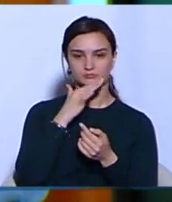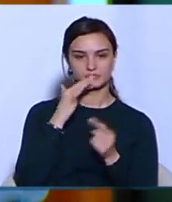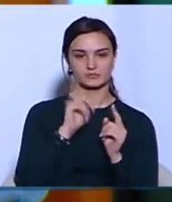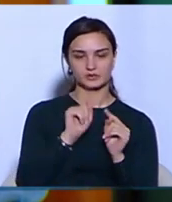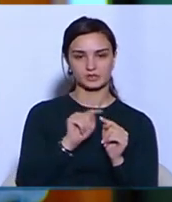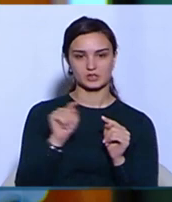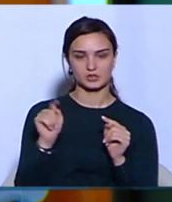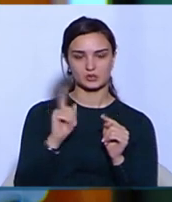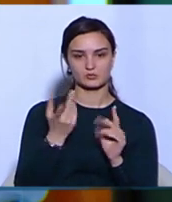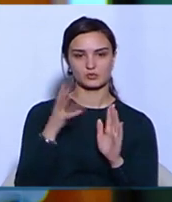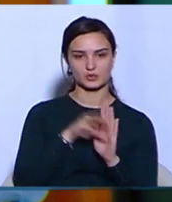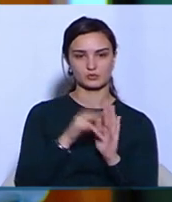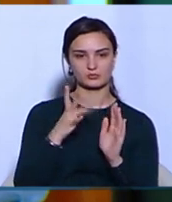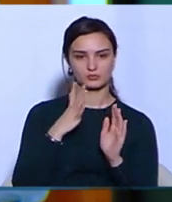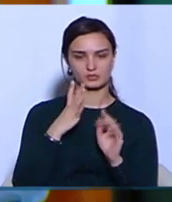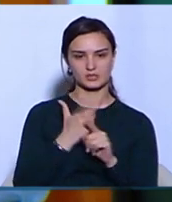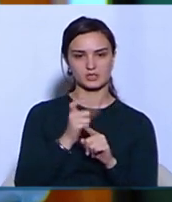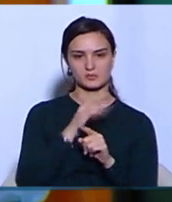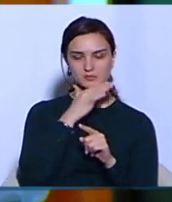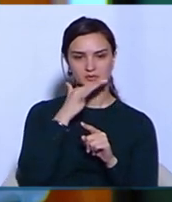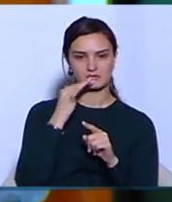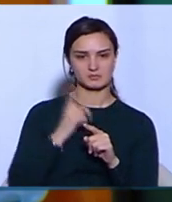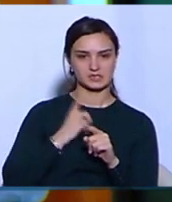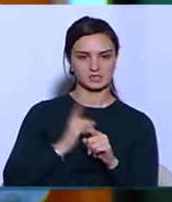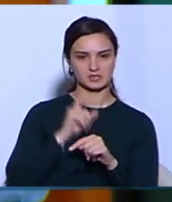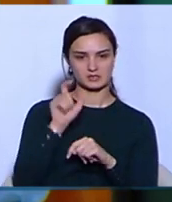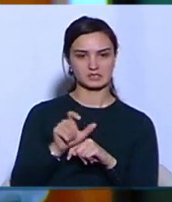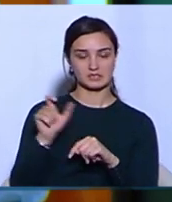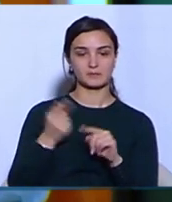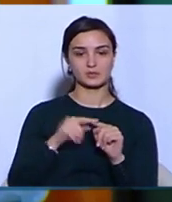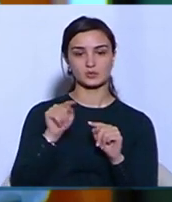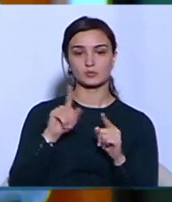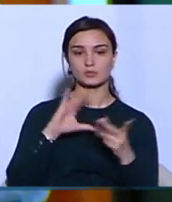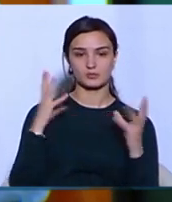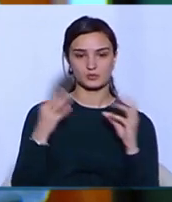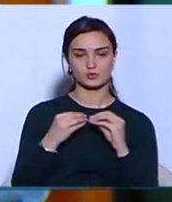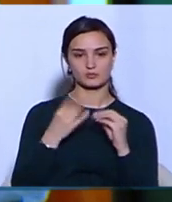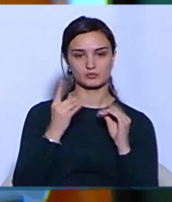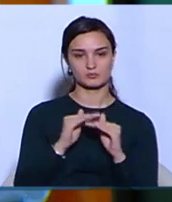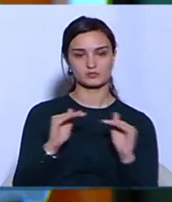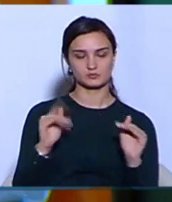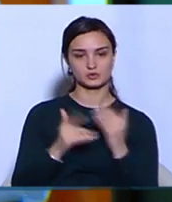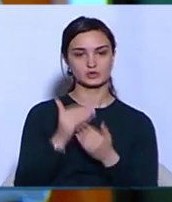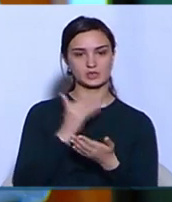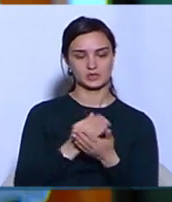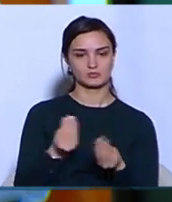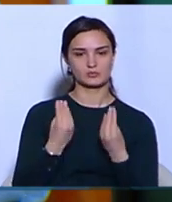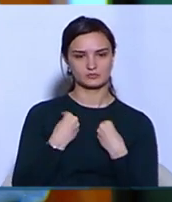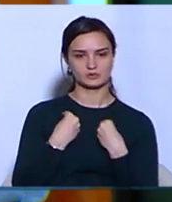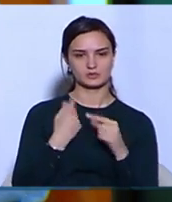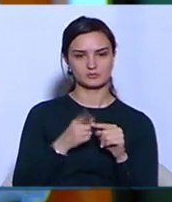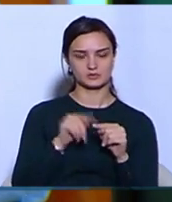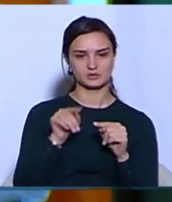ჭრილში, რომ ჩართულები უნდა იყვნენ ძალიან ბევრი სპეციალისტები. ის რომ საბოლოო ჯამში ბავშვმა დადო შედეგი,